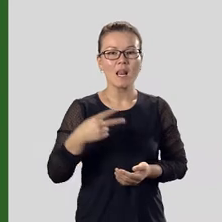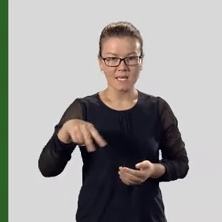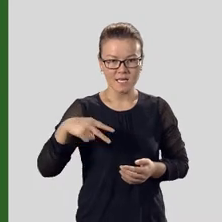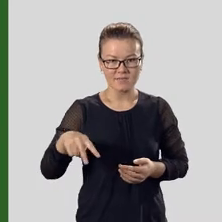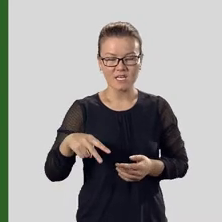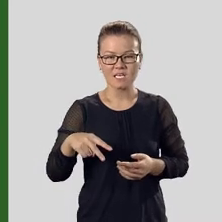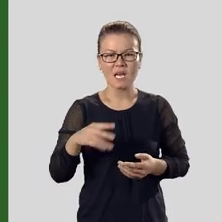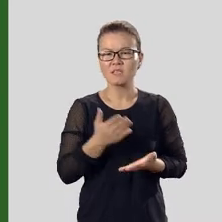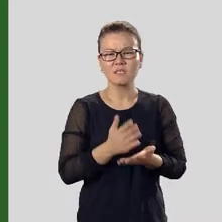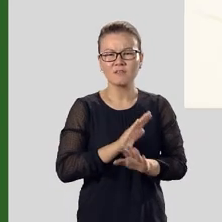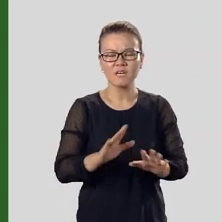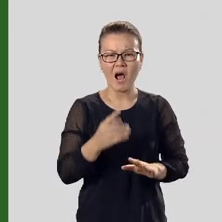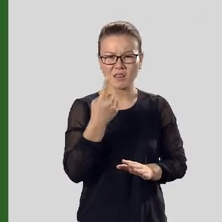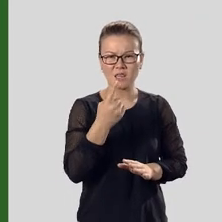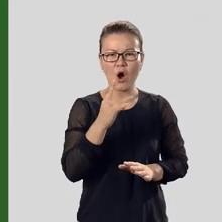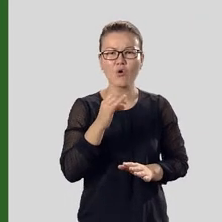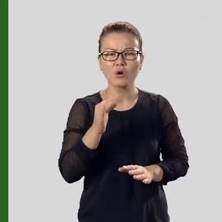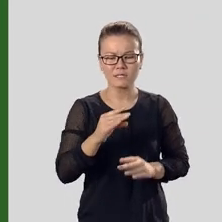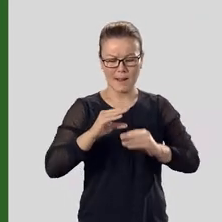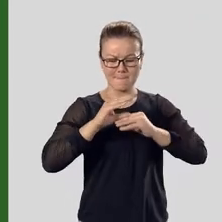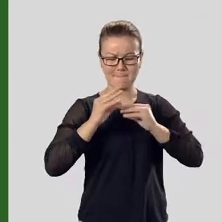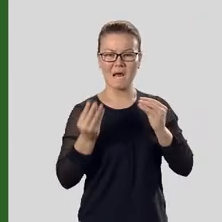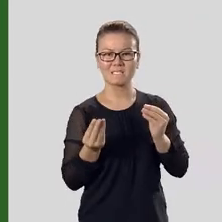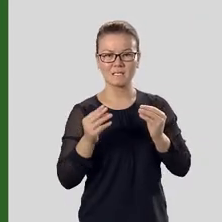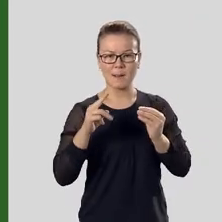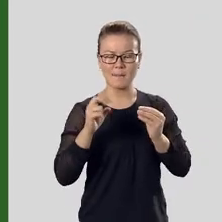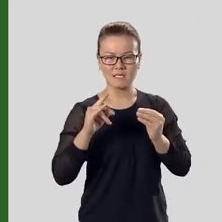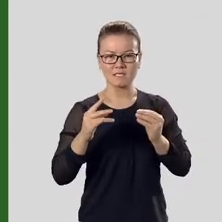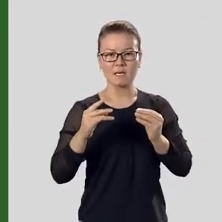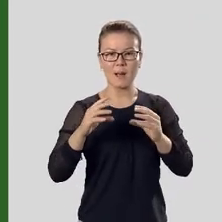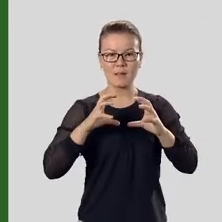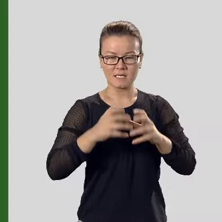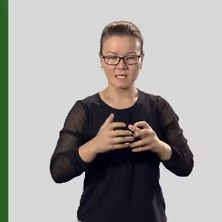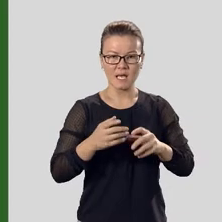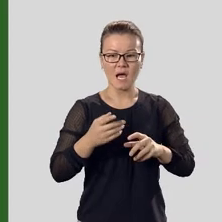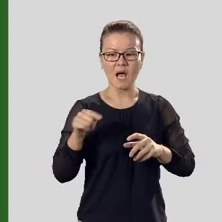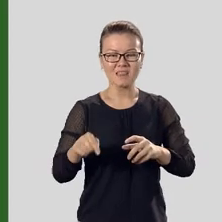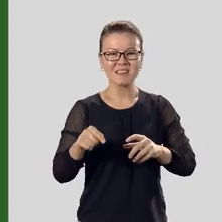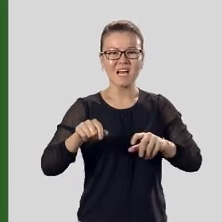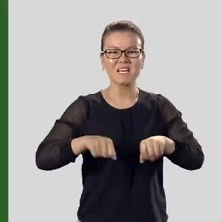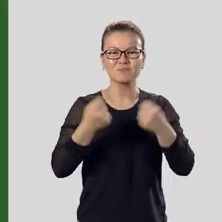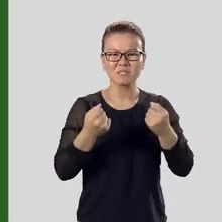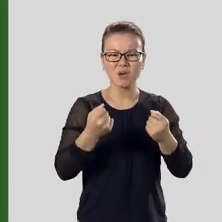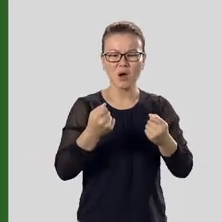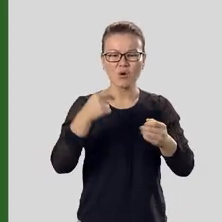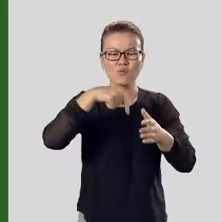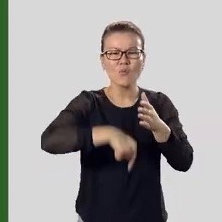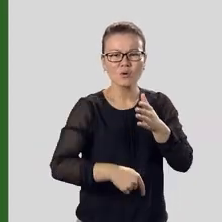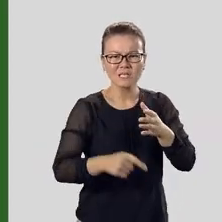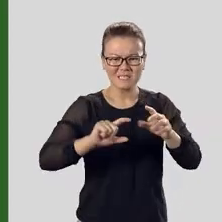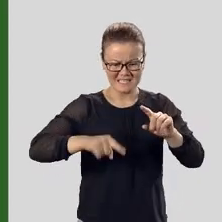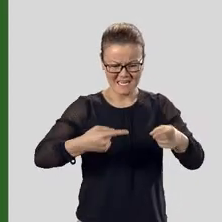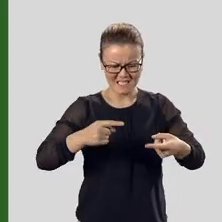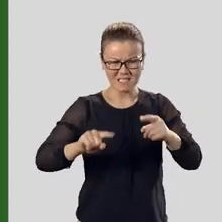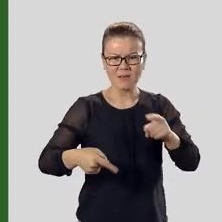Литосфера не является однородным панцирем планеты. Она разбита глубокими трещинами, которые уходят